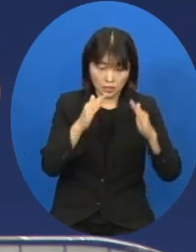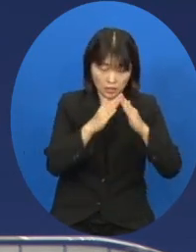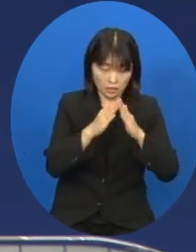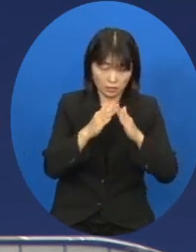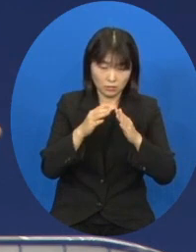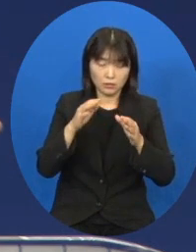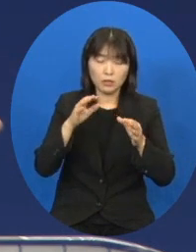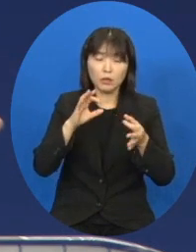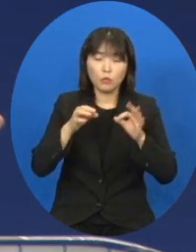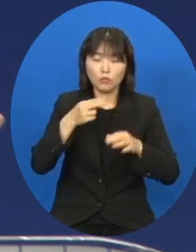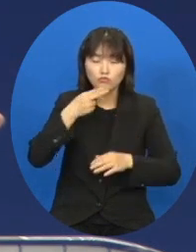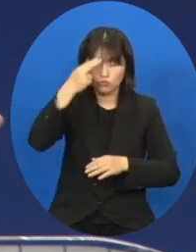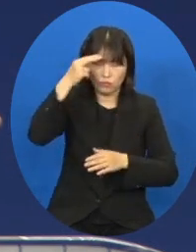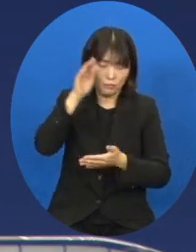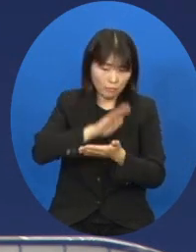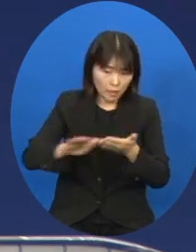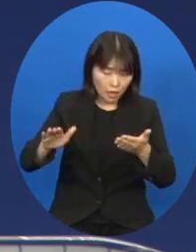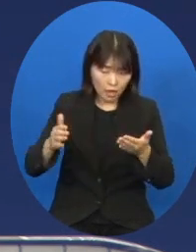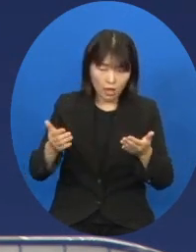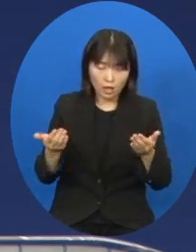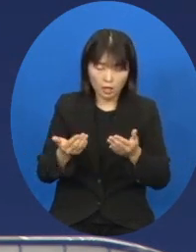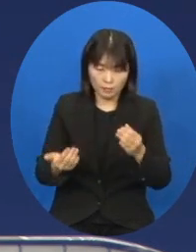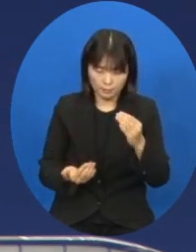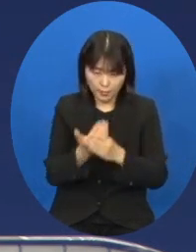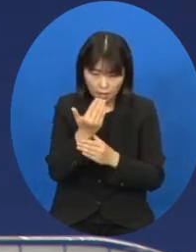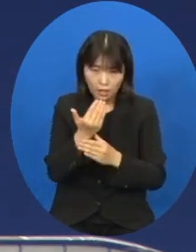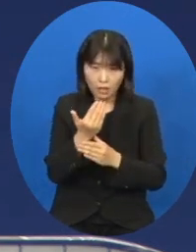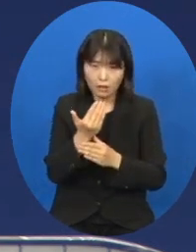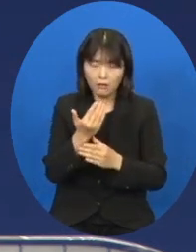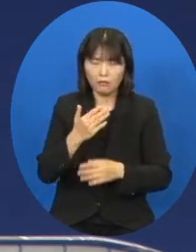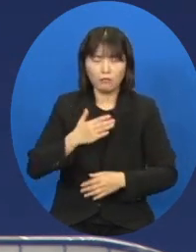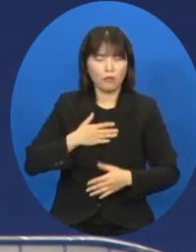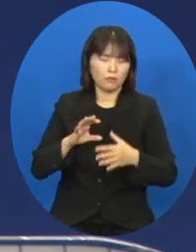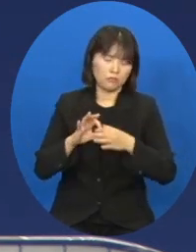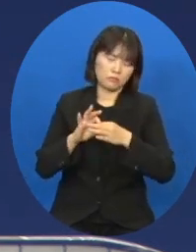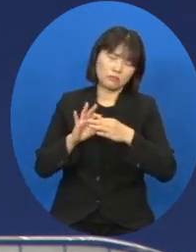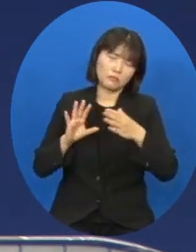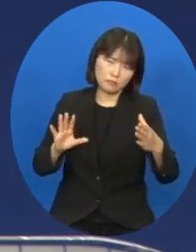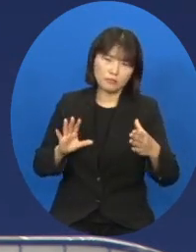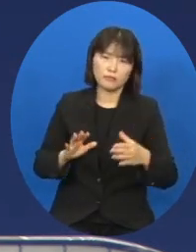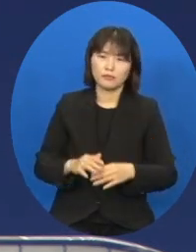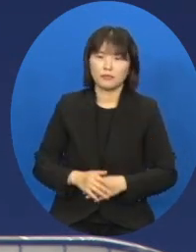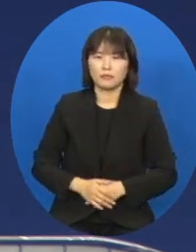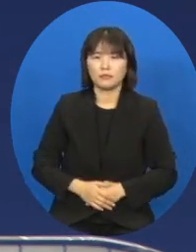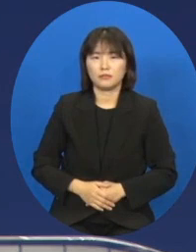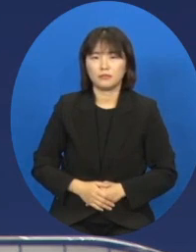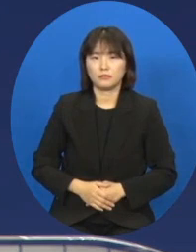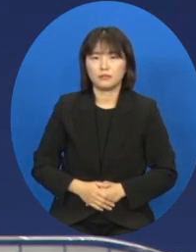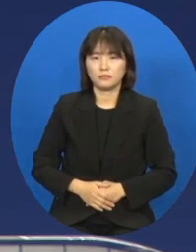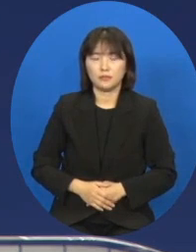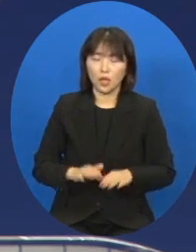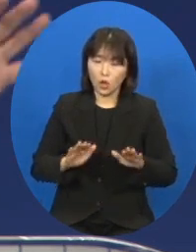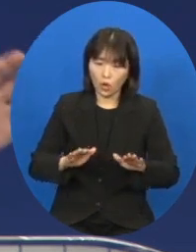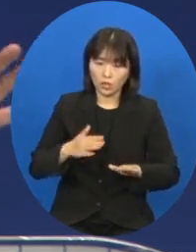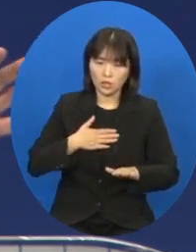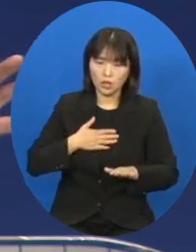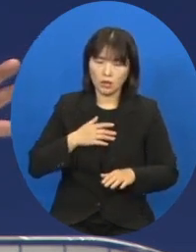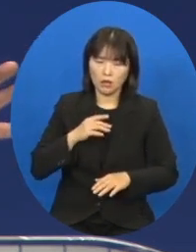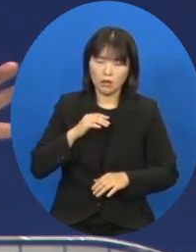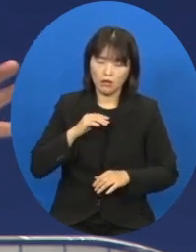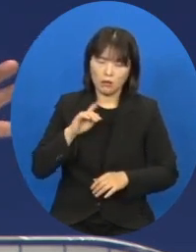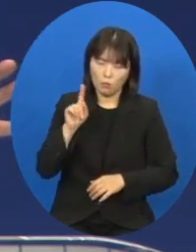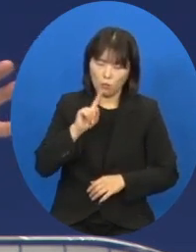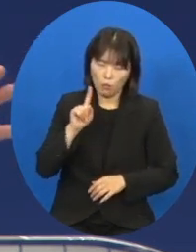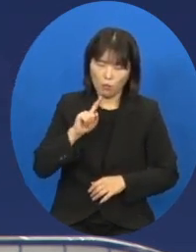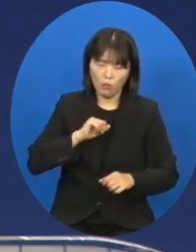일이 일어났다고 하더라도 그게 지금 나에게 무슨 상관이 있습니까? 여기서는 제가 아무것도 할수